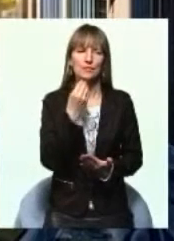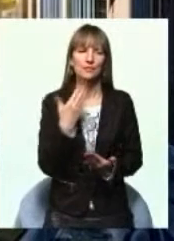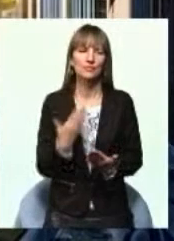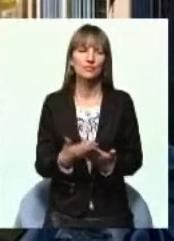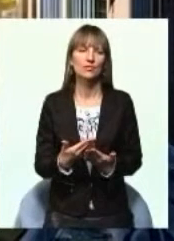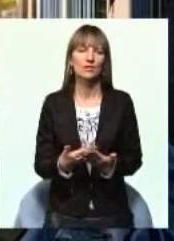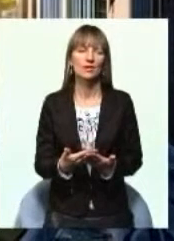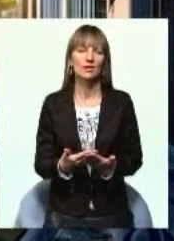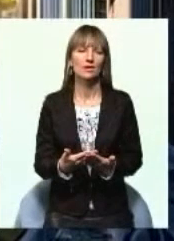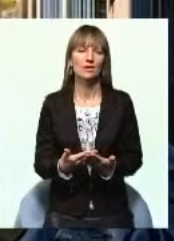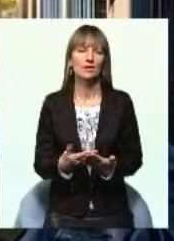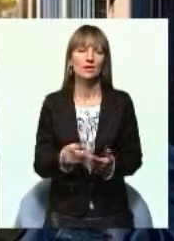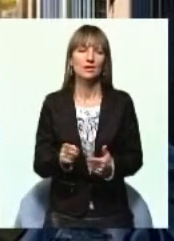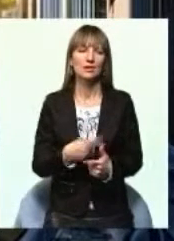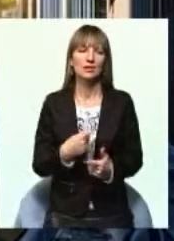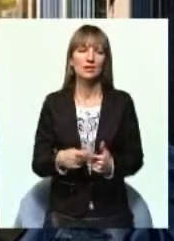или